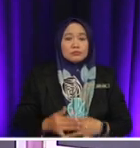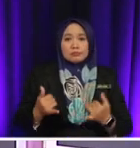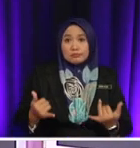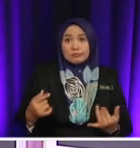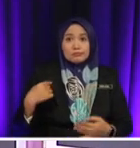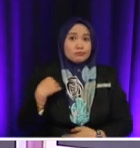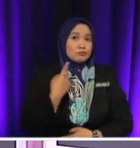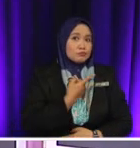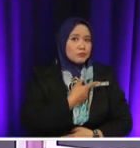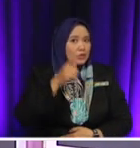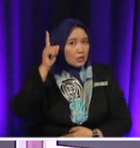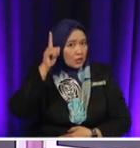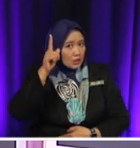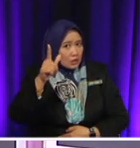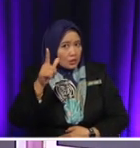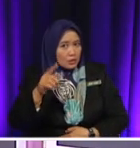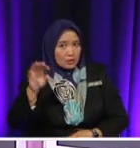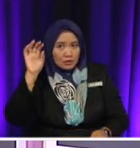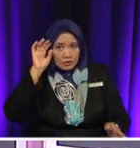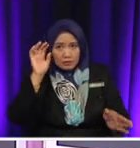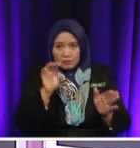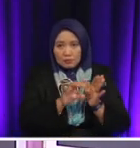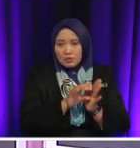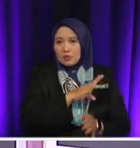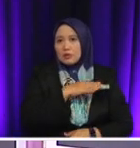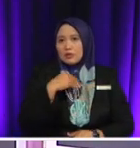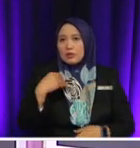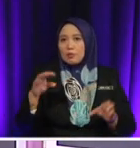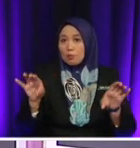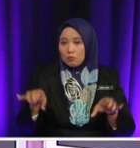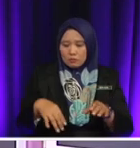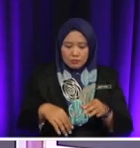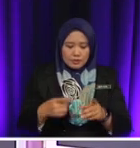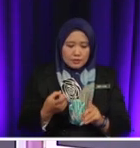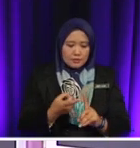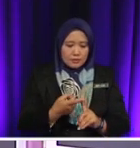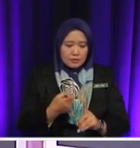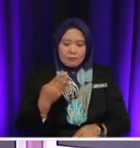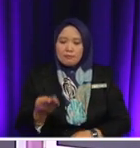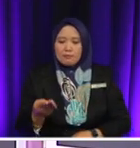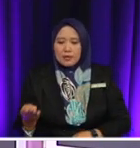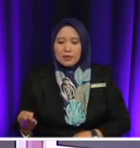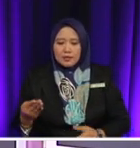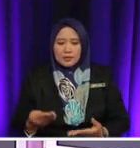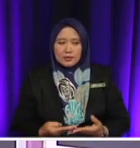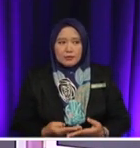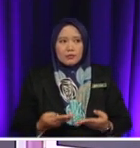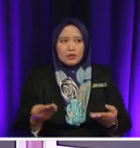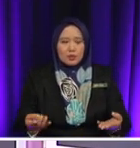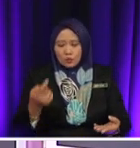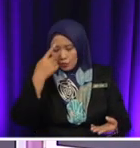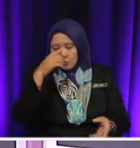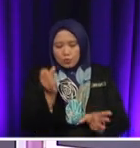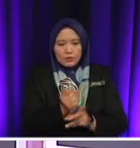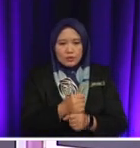buat sesuatu daripada gambar rajah Oke Okey kita buat sesuatu daripada bahan-bahan yang diberikan untuk membentuk satu bahan yang